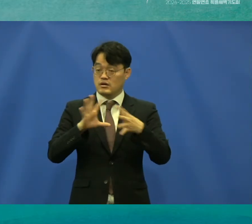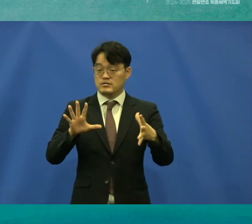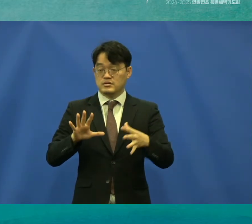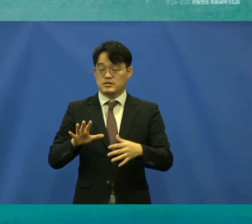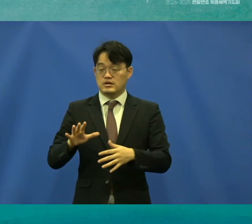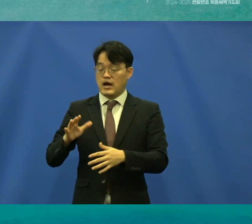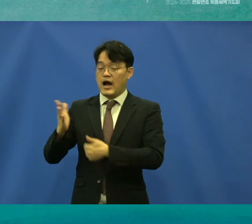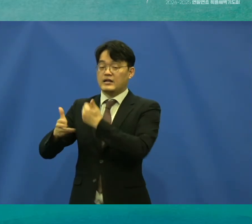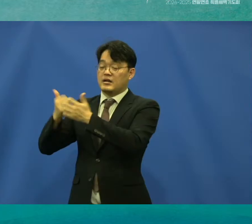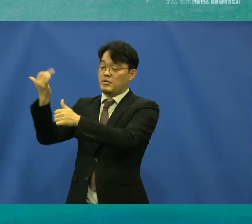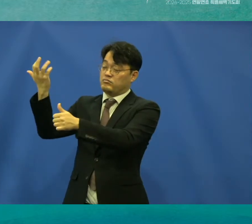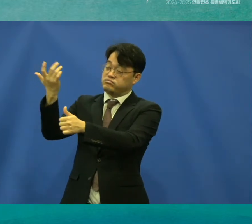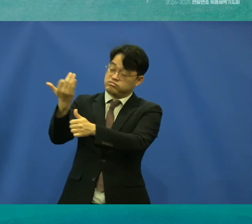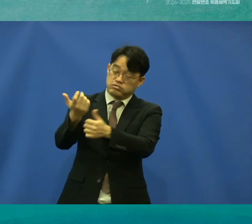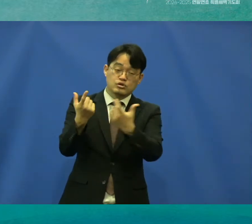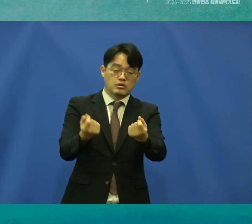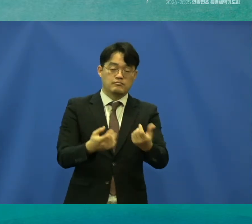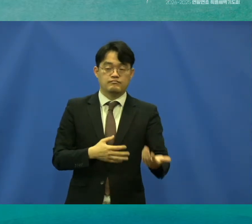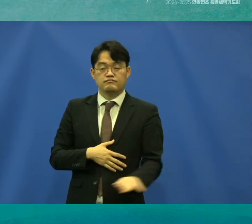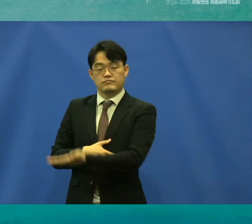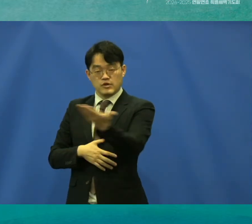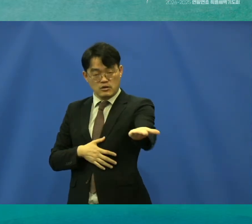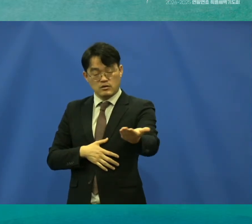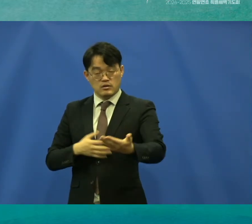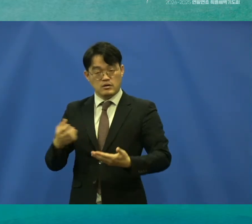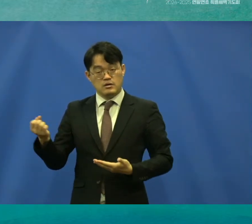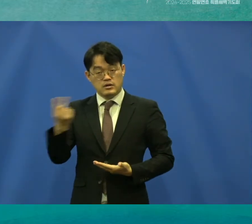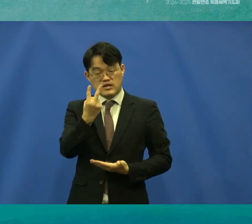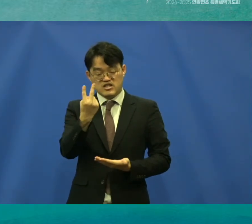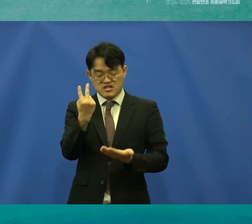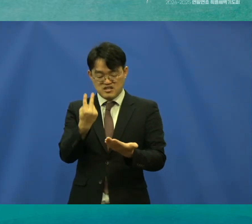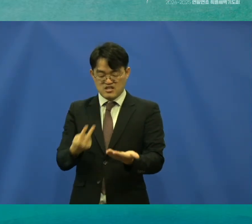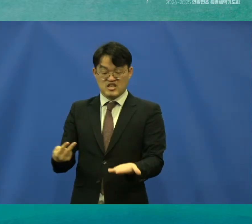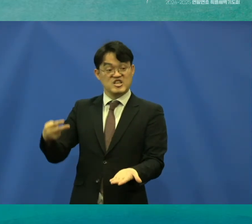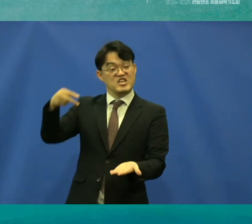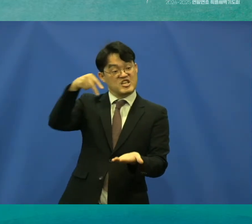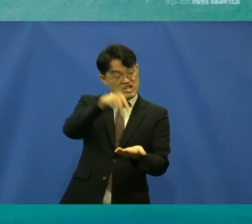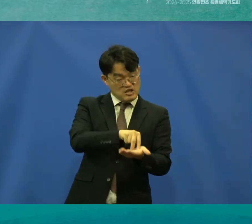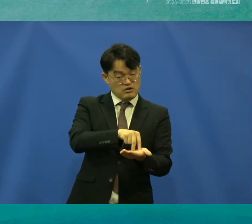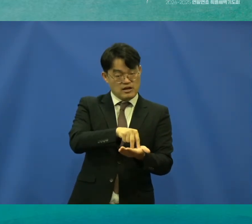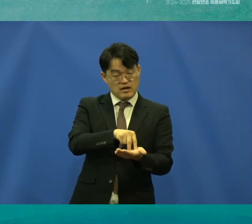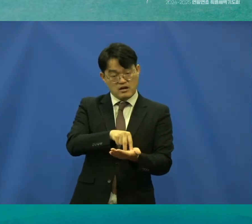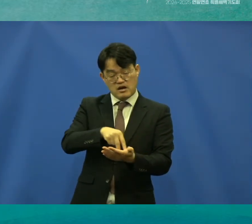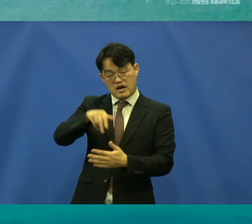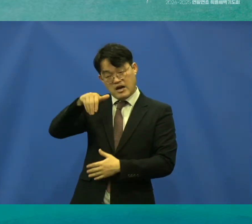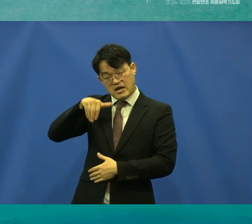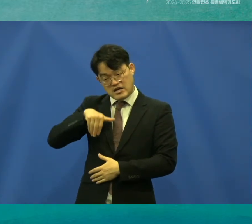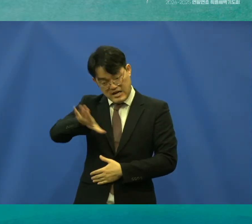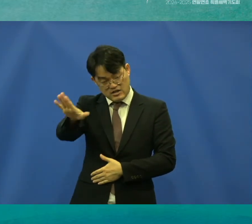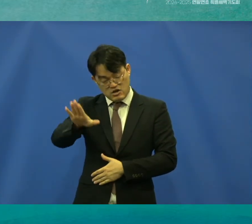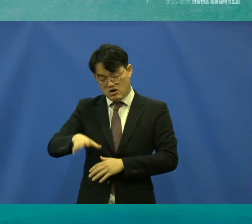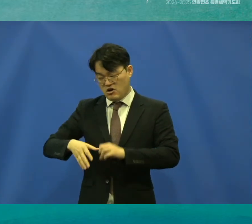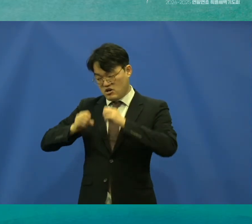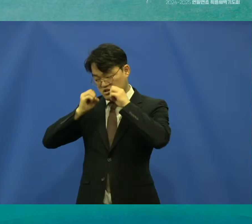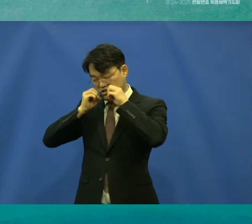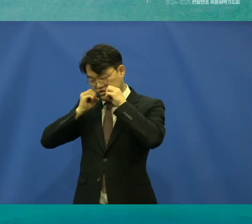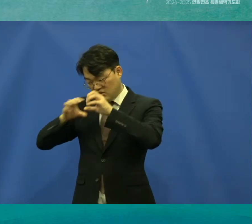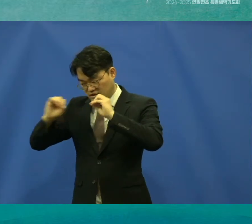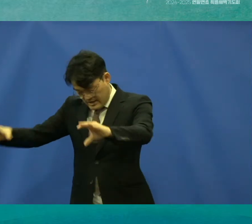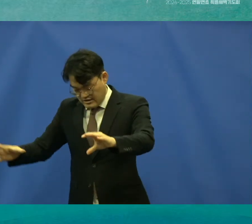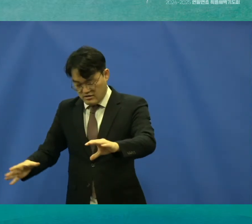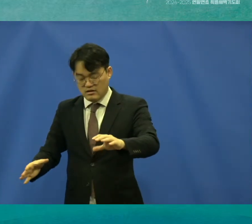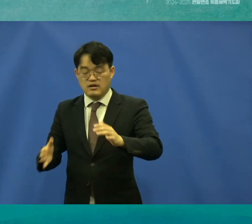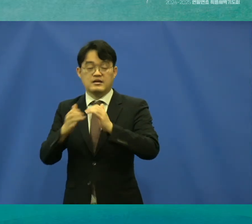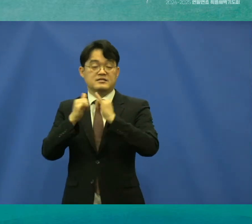복음을 외치는 힘있게 니느웨에 사역하는 그 요나로 우리가 달려가기를